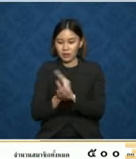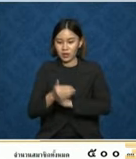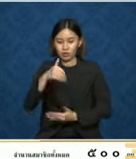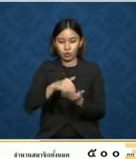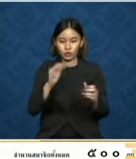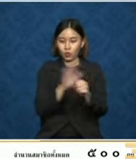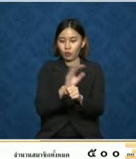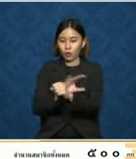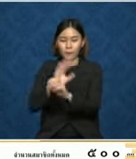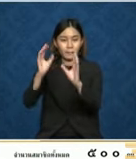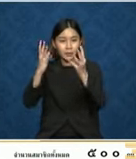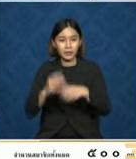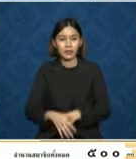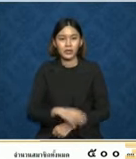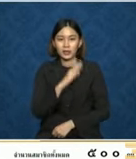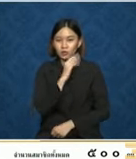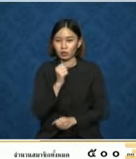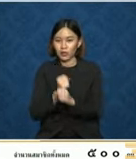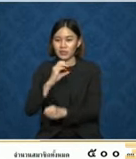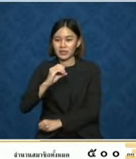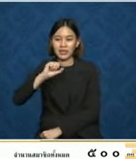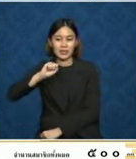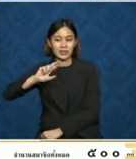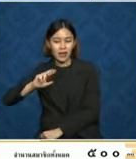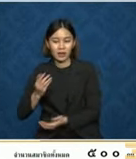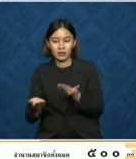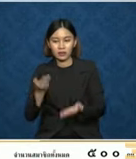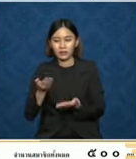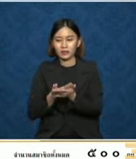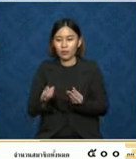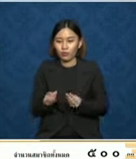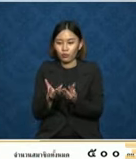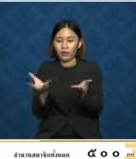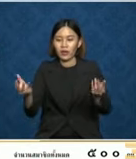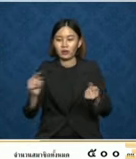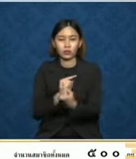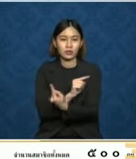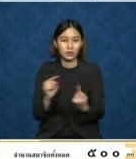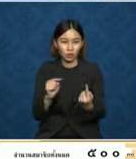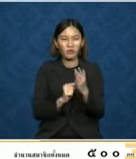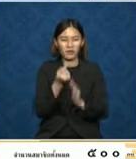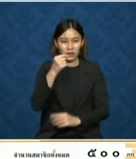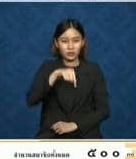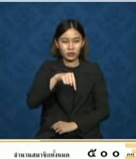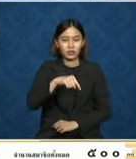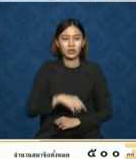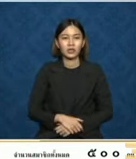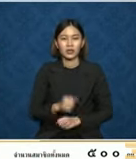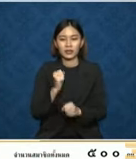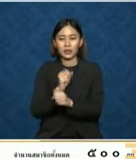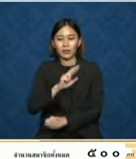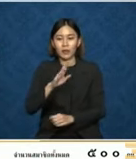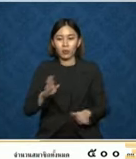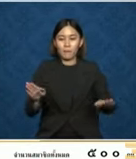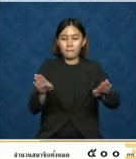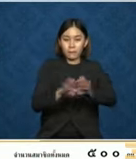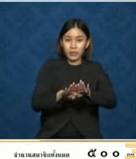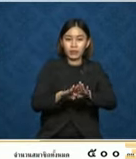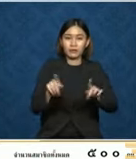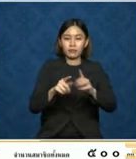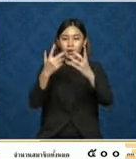ให้สมบูรณ์แต่อย่างใดหากท่านจะทำ CSR หรือการคืนกำไรสู่สังคมนั้นก็ควรที่จะเริ่มจากจุดนี้ครับทำระบบปิดแบบ